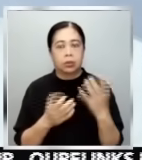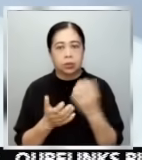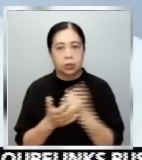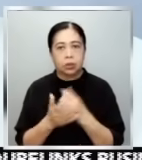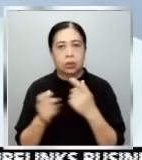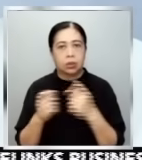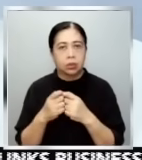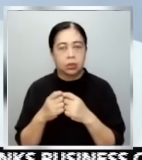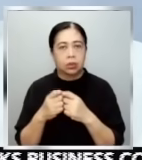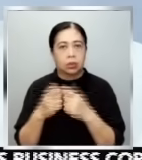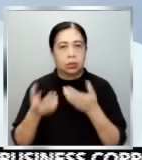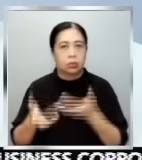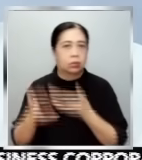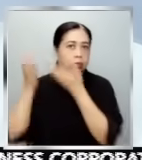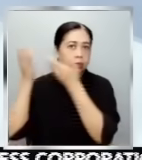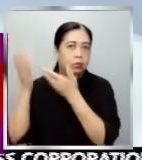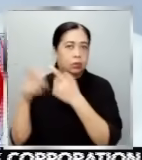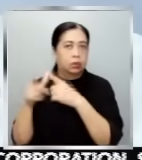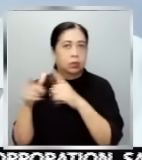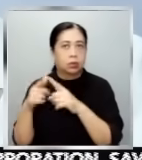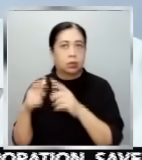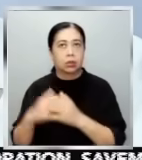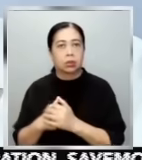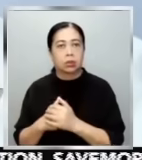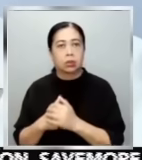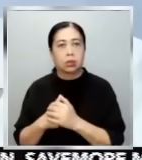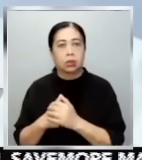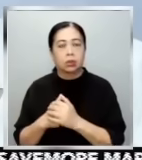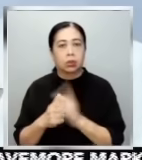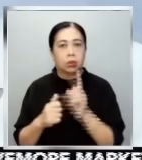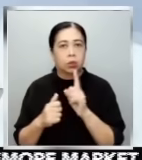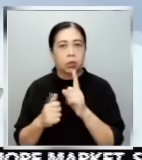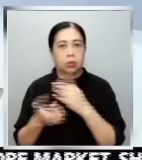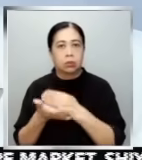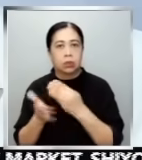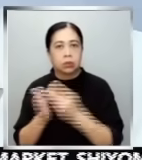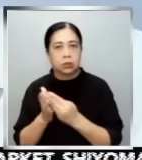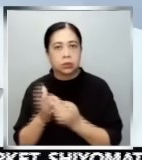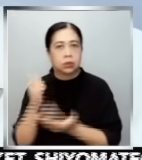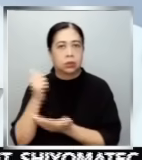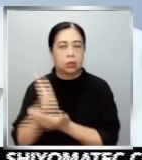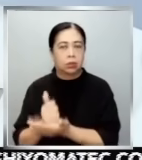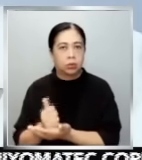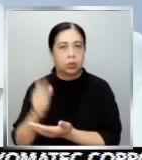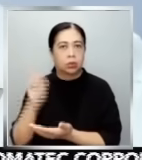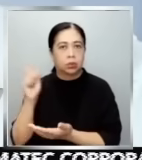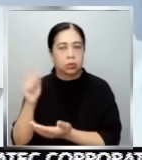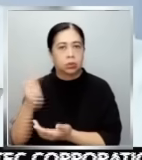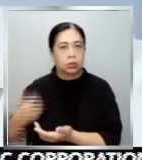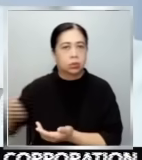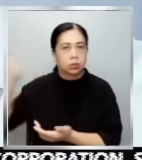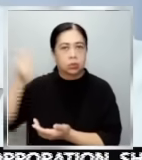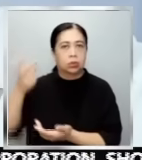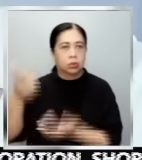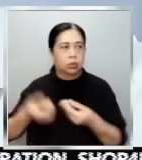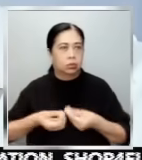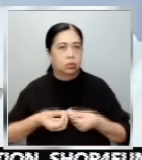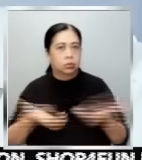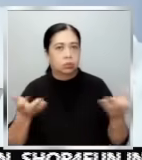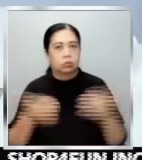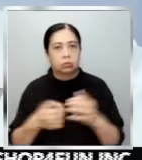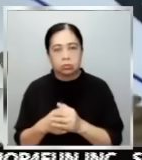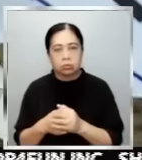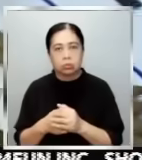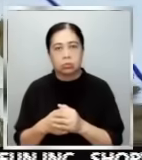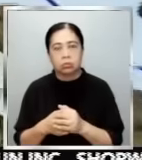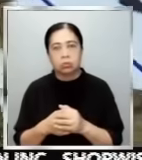taas tapos kung ano yung budget na inaprubahan ng ano ng namumuno yun Yung ano ipapa ipapatupad